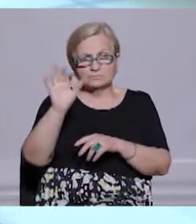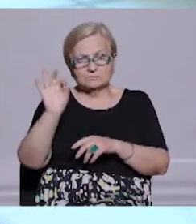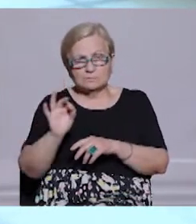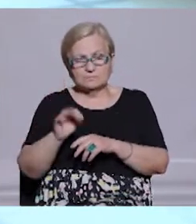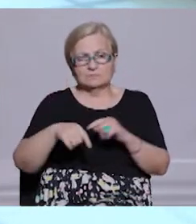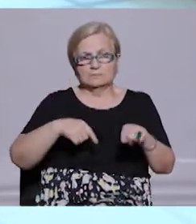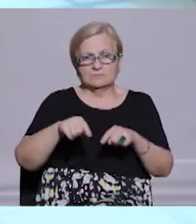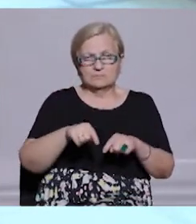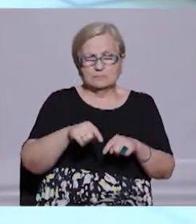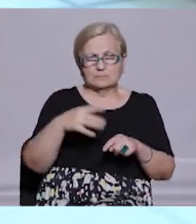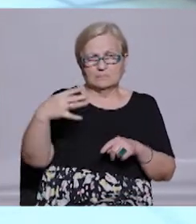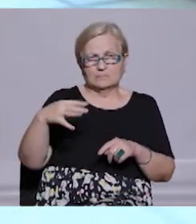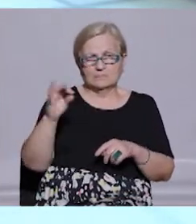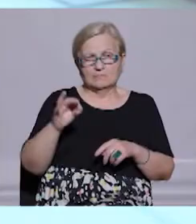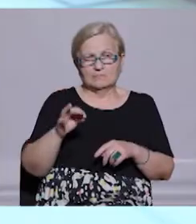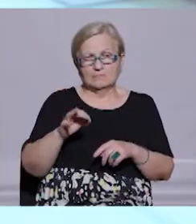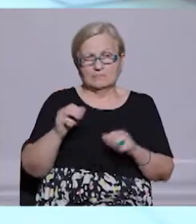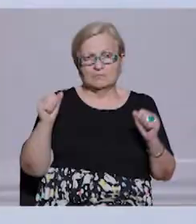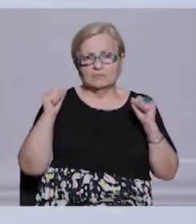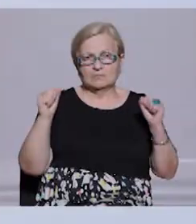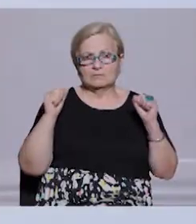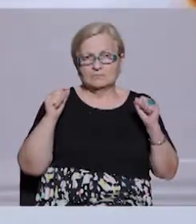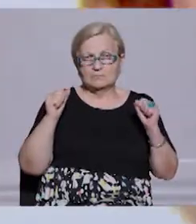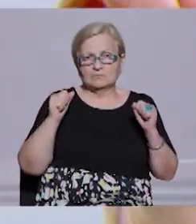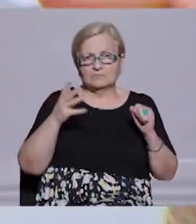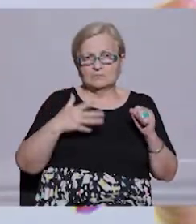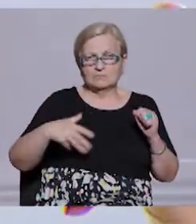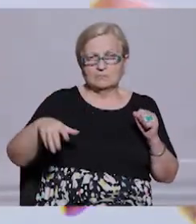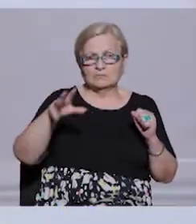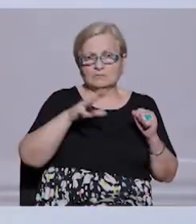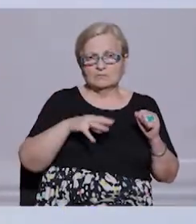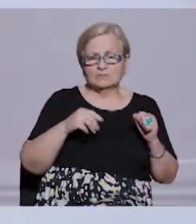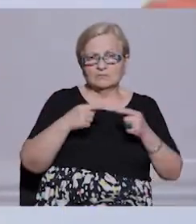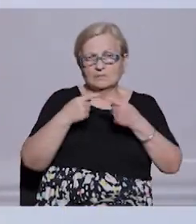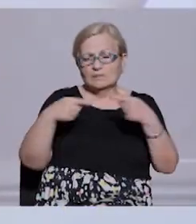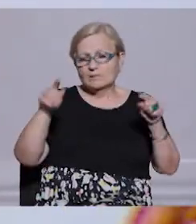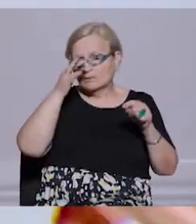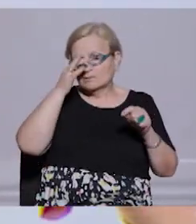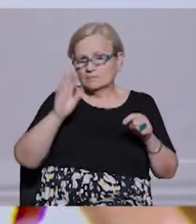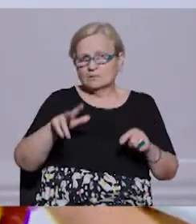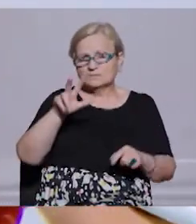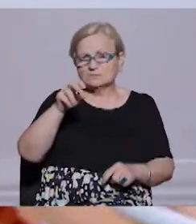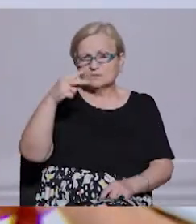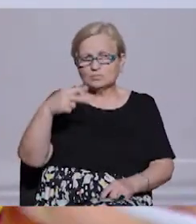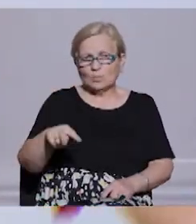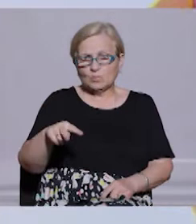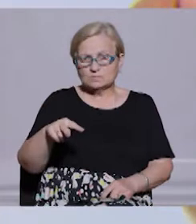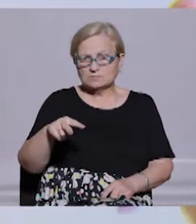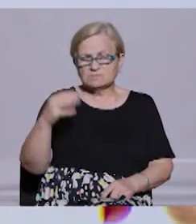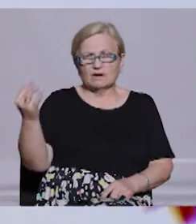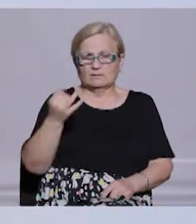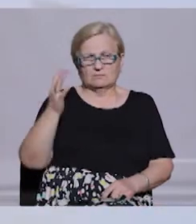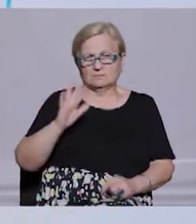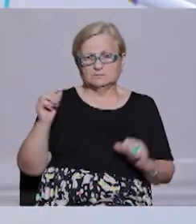35%, ფეხბურთზე 40 და სპორტით დაინტერესებული არ არის დანარჩენი 320 მოსწავლე. ესე იგი,